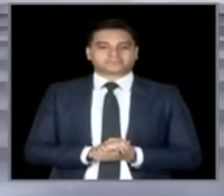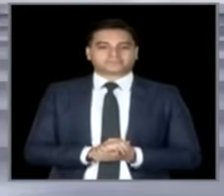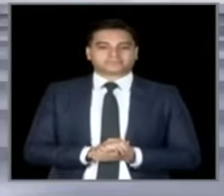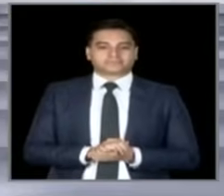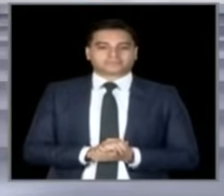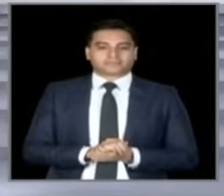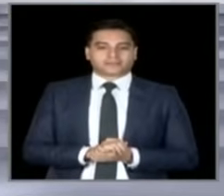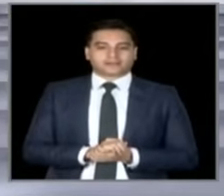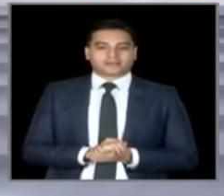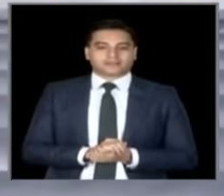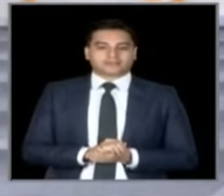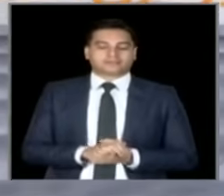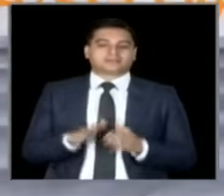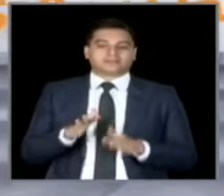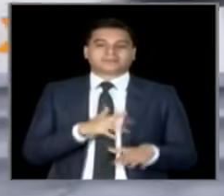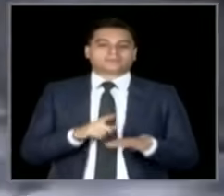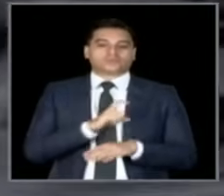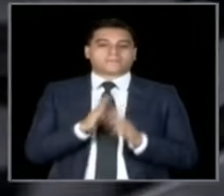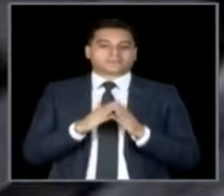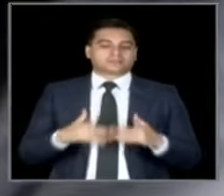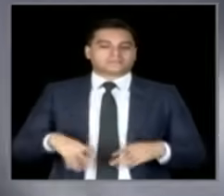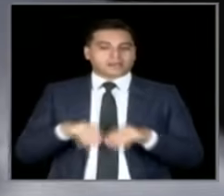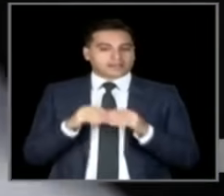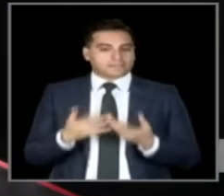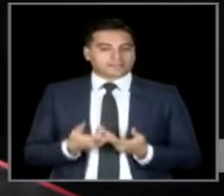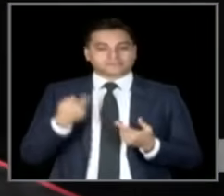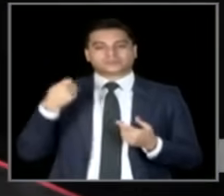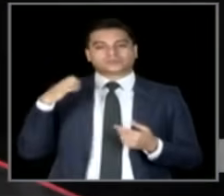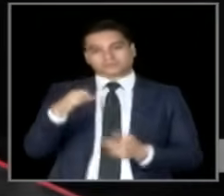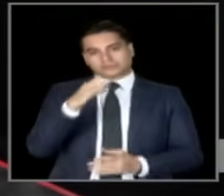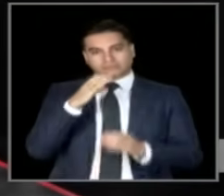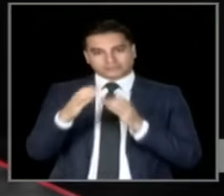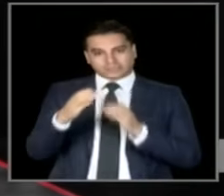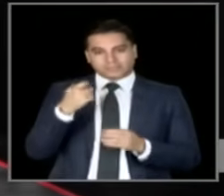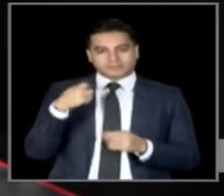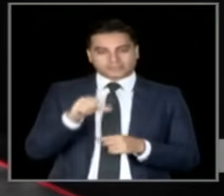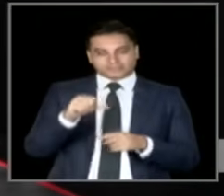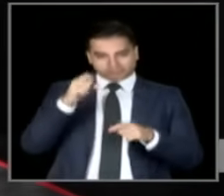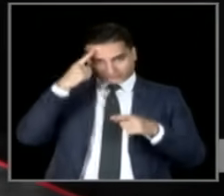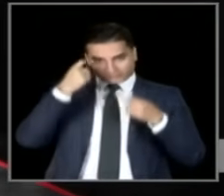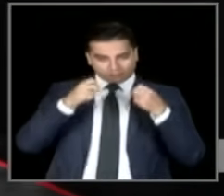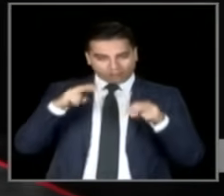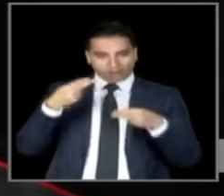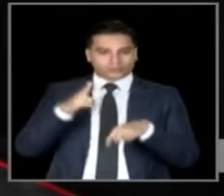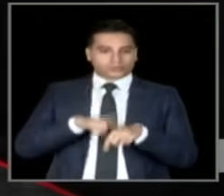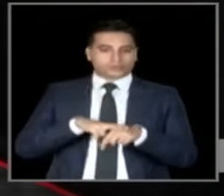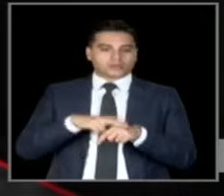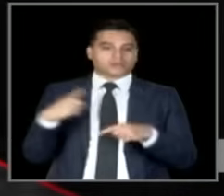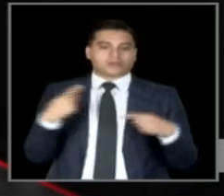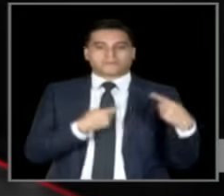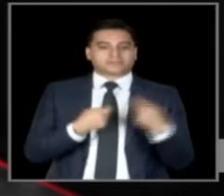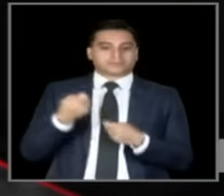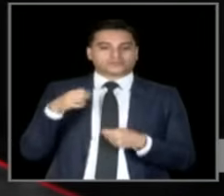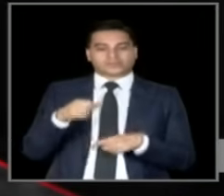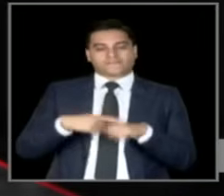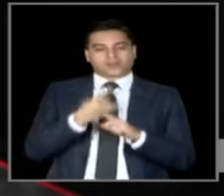وبكده طلاب مصر جمعوا 95 نقطة في فقرة تحت الضغط وضربات الجزاء، وكل